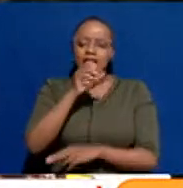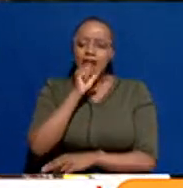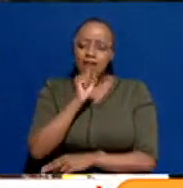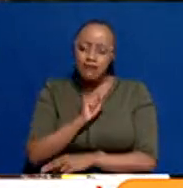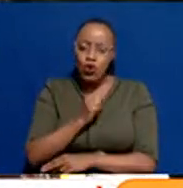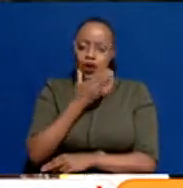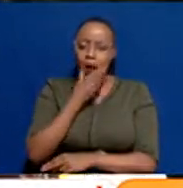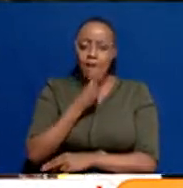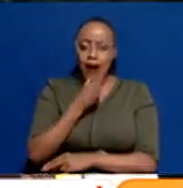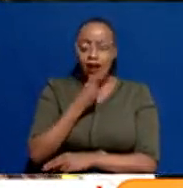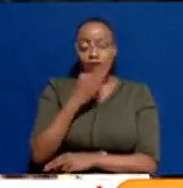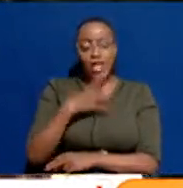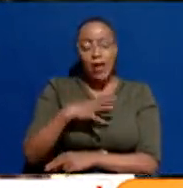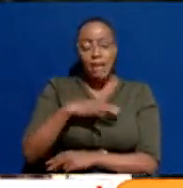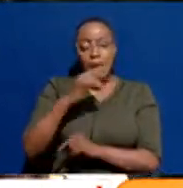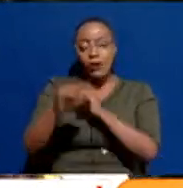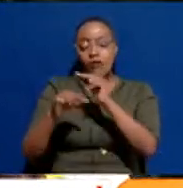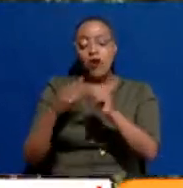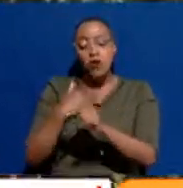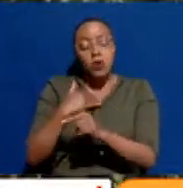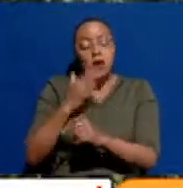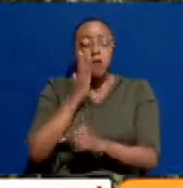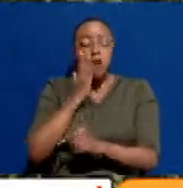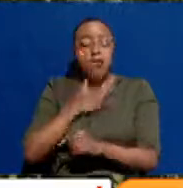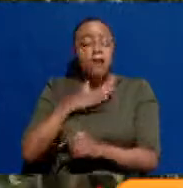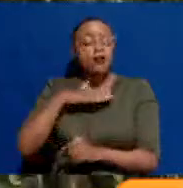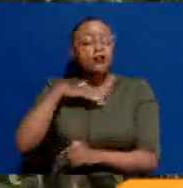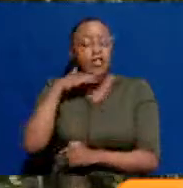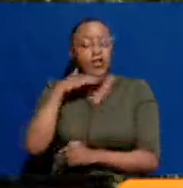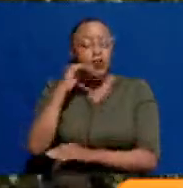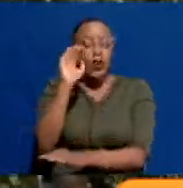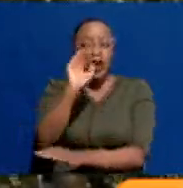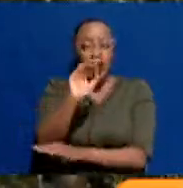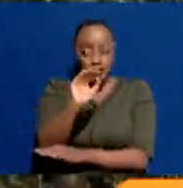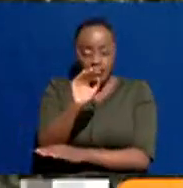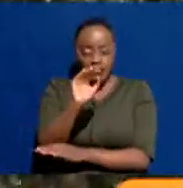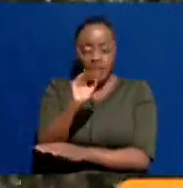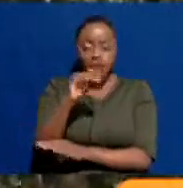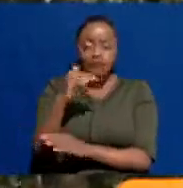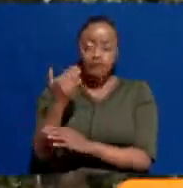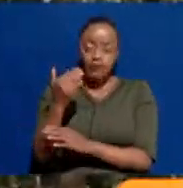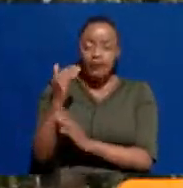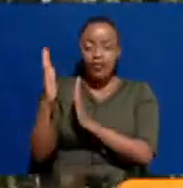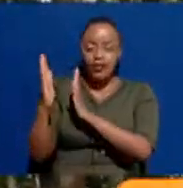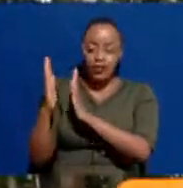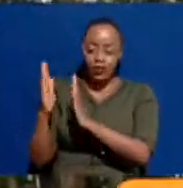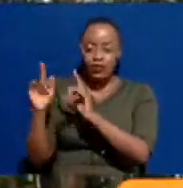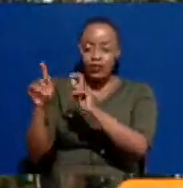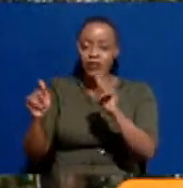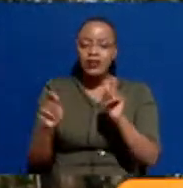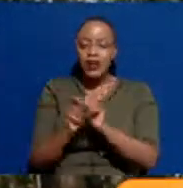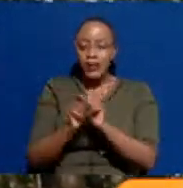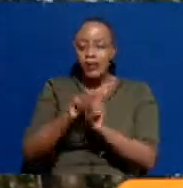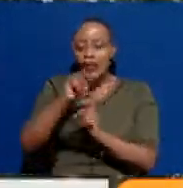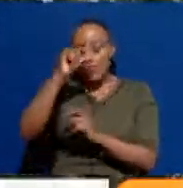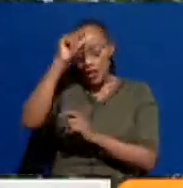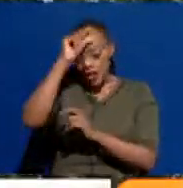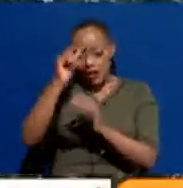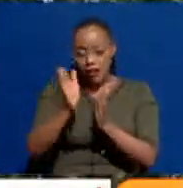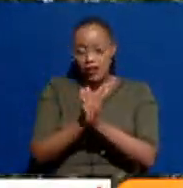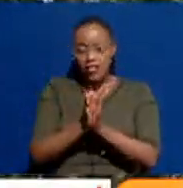So inamaanisha wale wamemtoa wanataka hata yeye aende. We are calling on the able security agencies and the government at